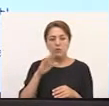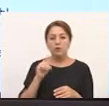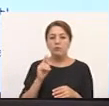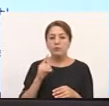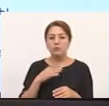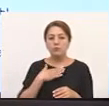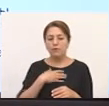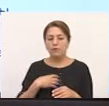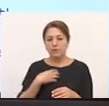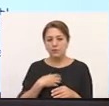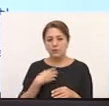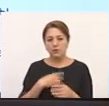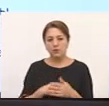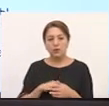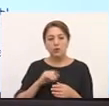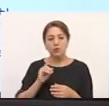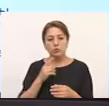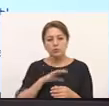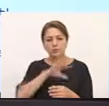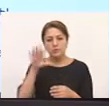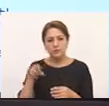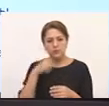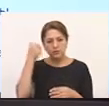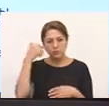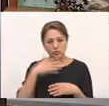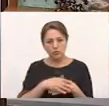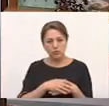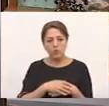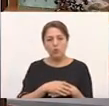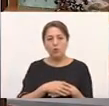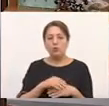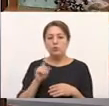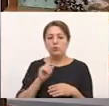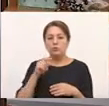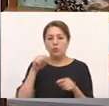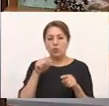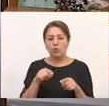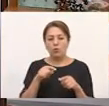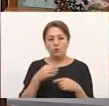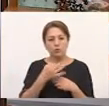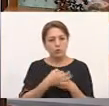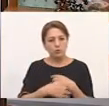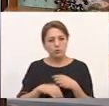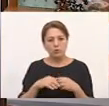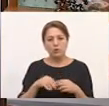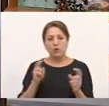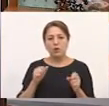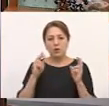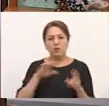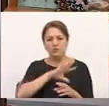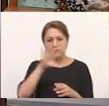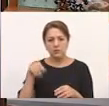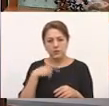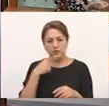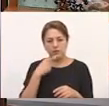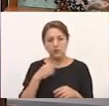важно? Чтобы поняли все, что не такой еще он кровопийца, как о нем говорят. Хочешь делать